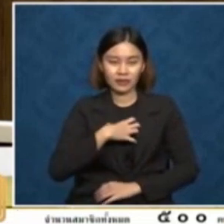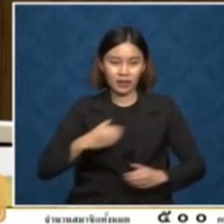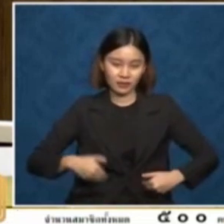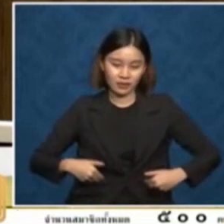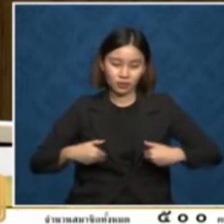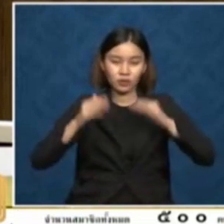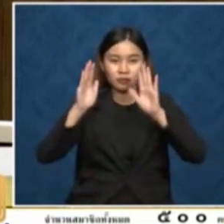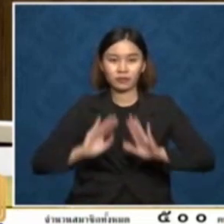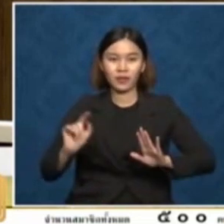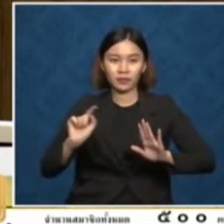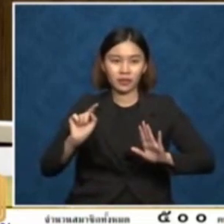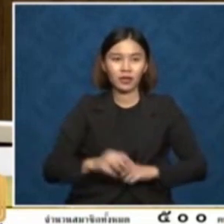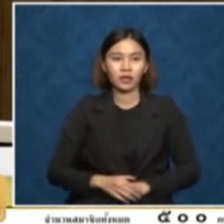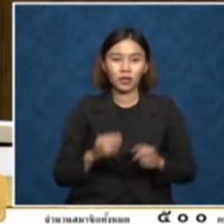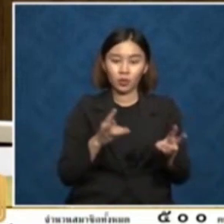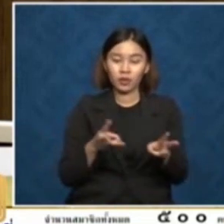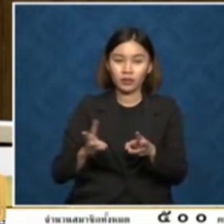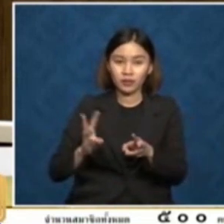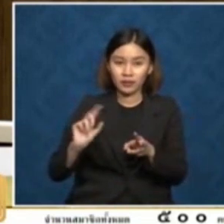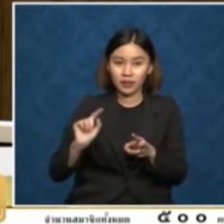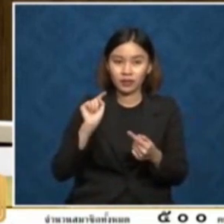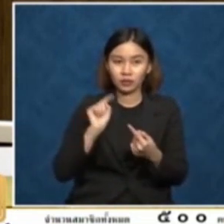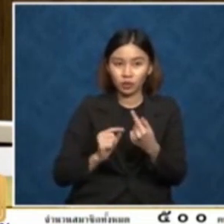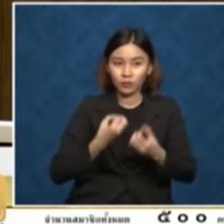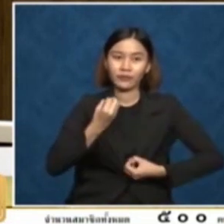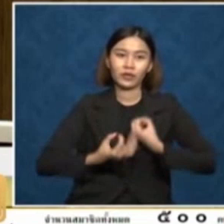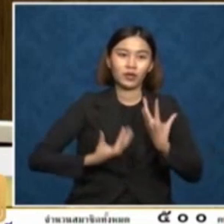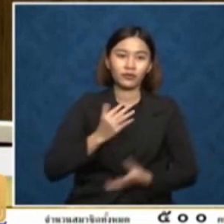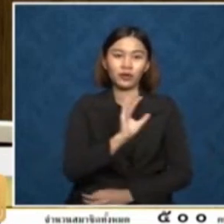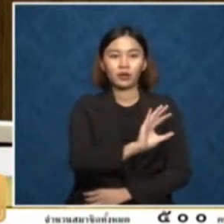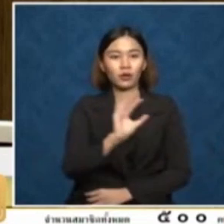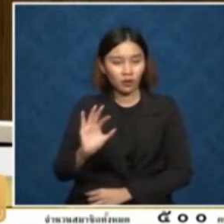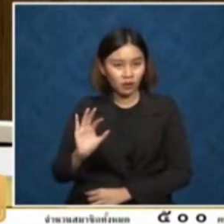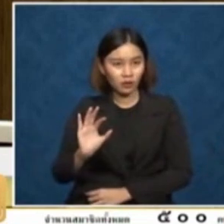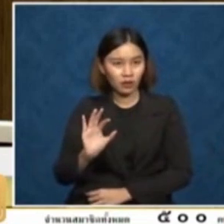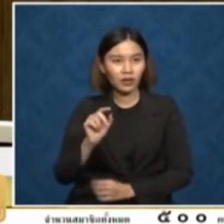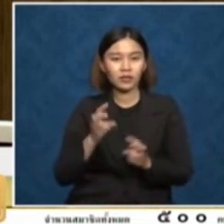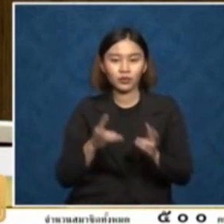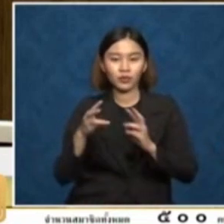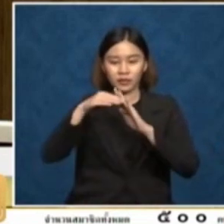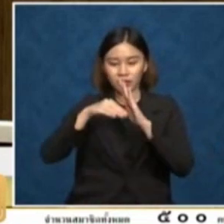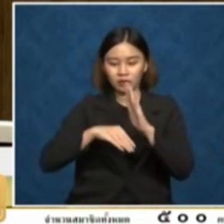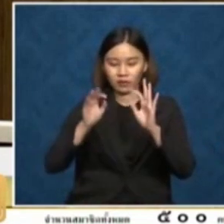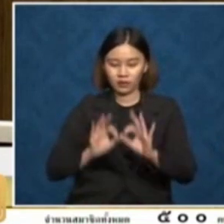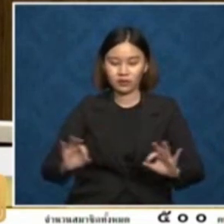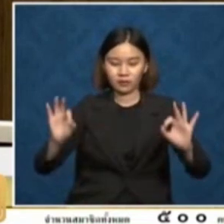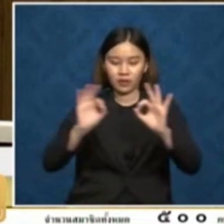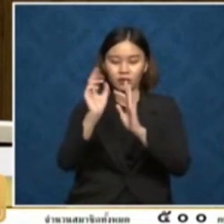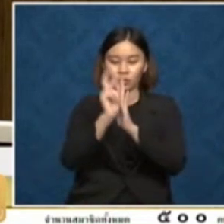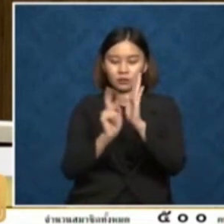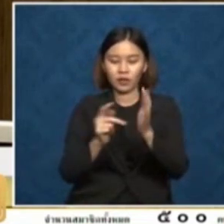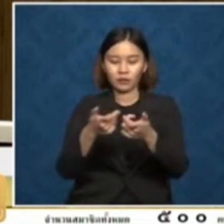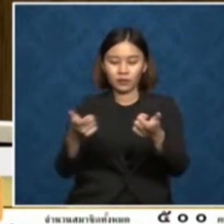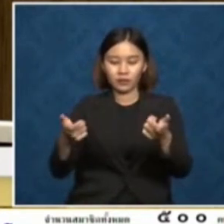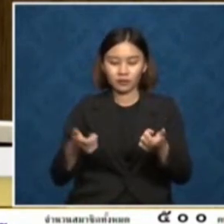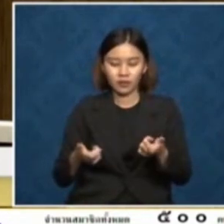ากที่จะดำเนินชีวิตแบบไหนทั้งวิถีการแสดงออกของพวกเขาและนี่คือหลักการสำคัญของกฎหม